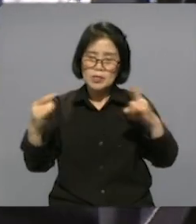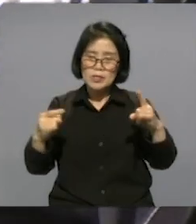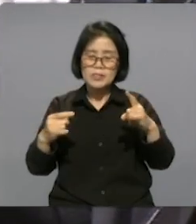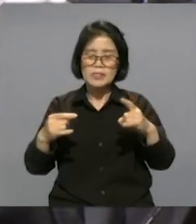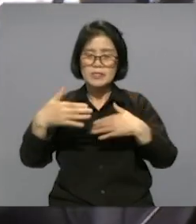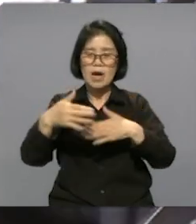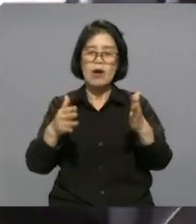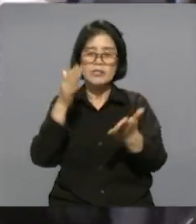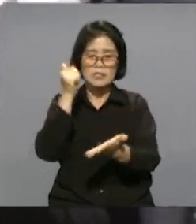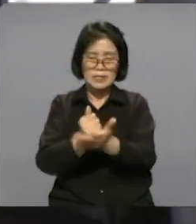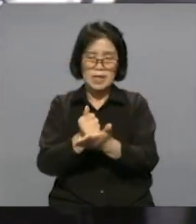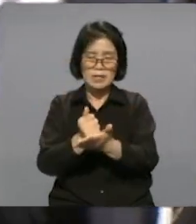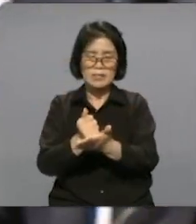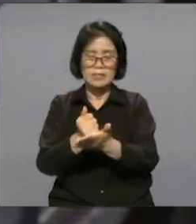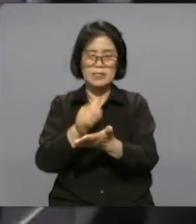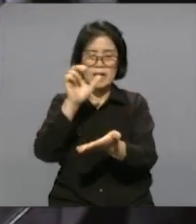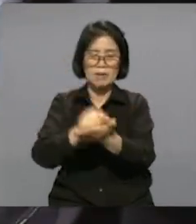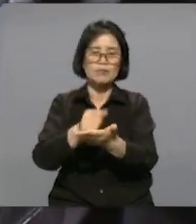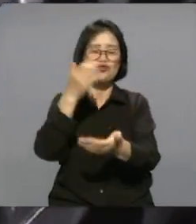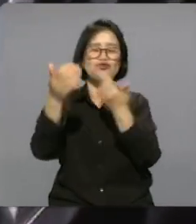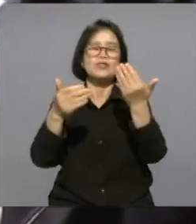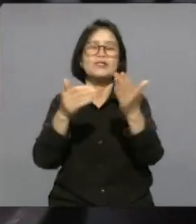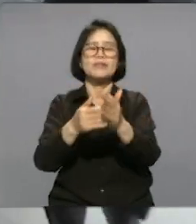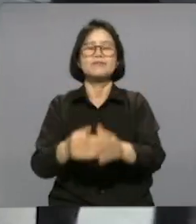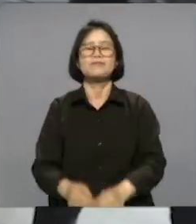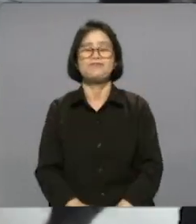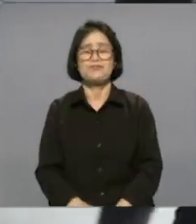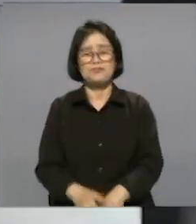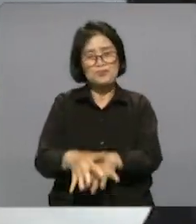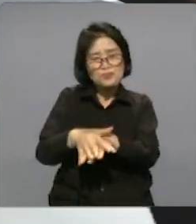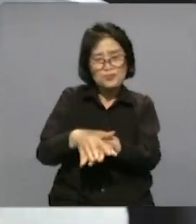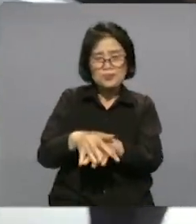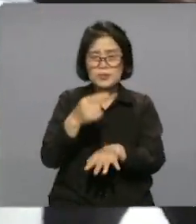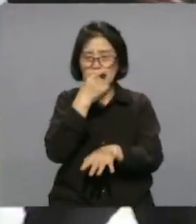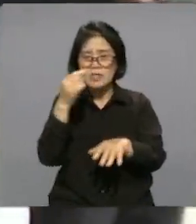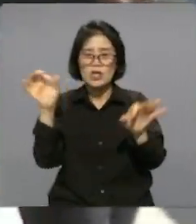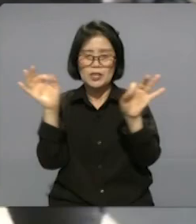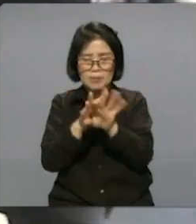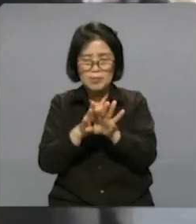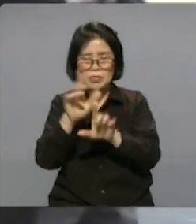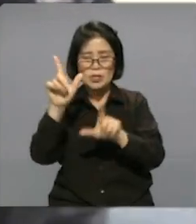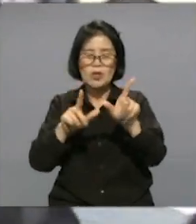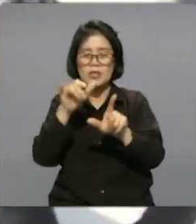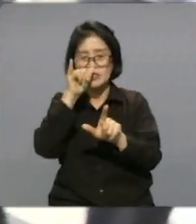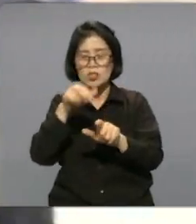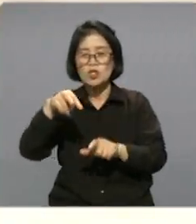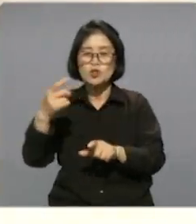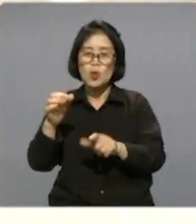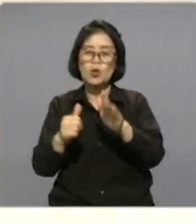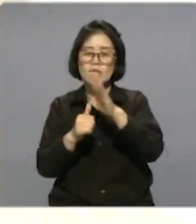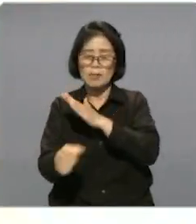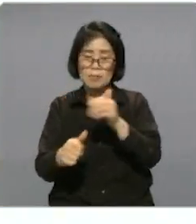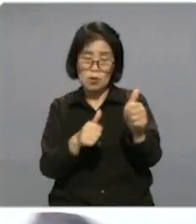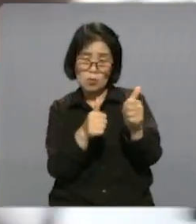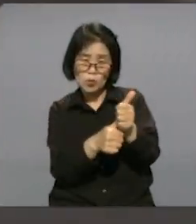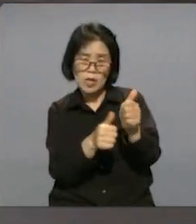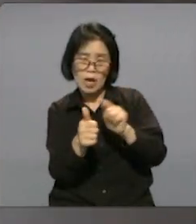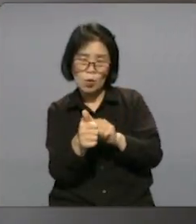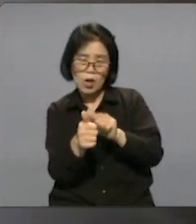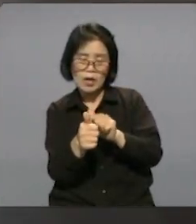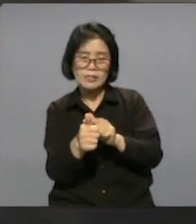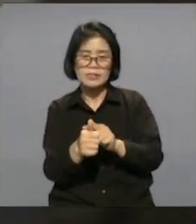상황실장을 압수수색했습니다. 검찰은 조직적 증거인멸 정황이 있는 송 전 대표 보좌관 출신 박모